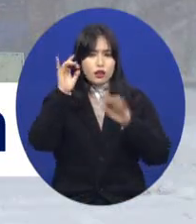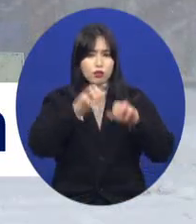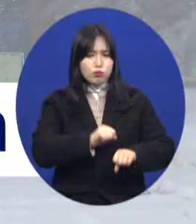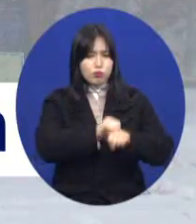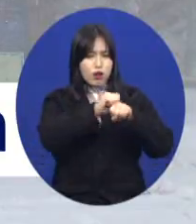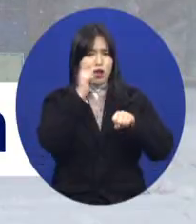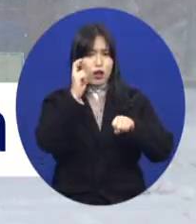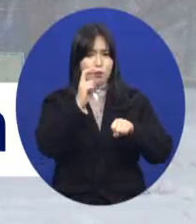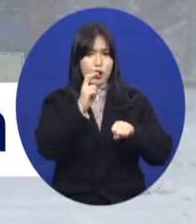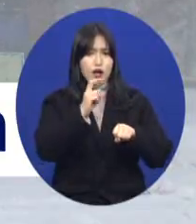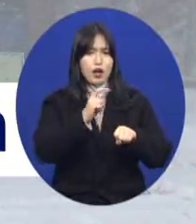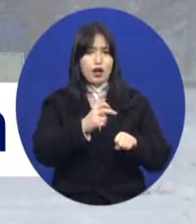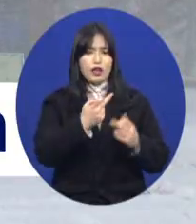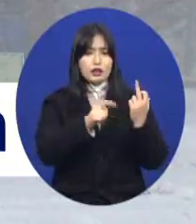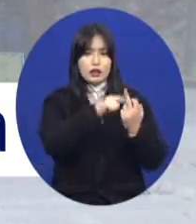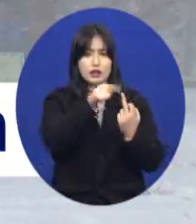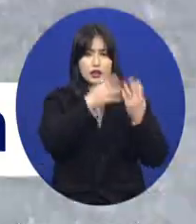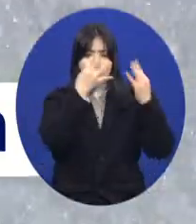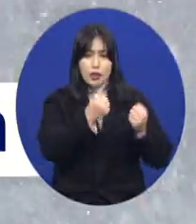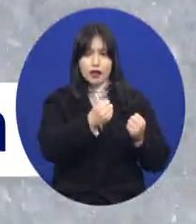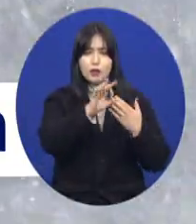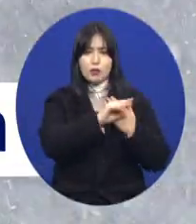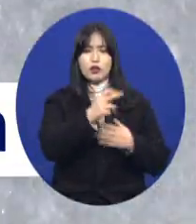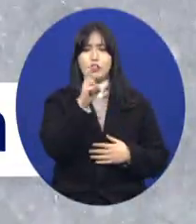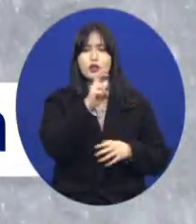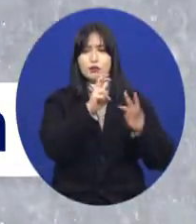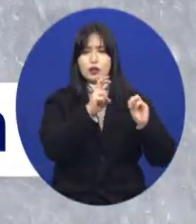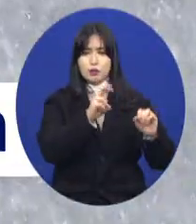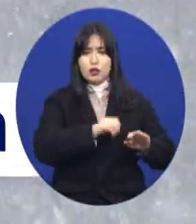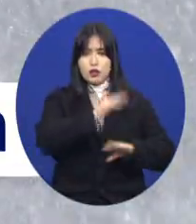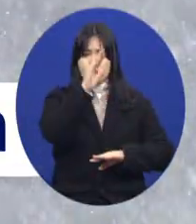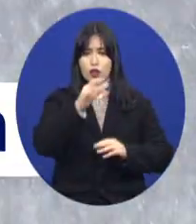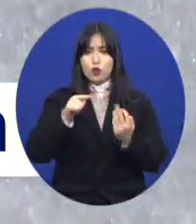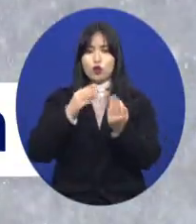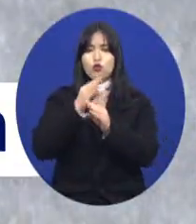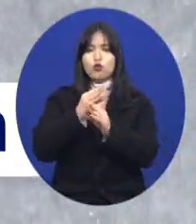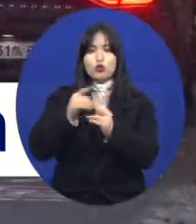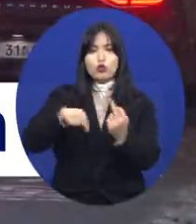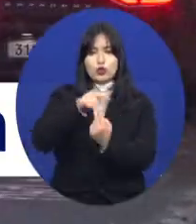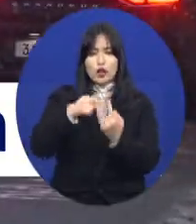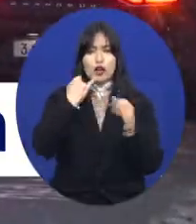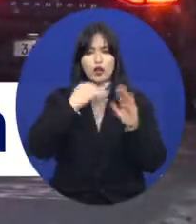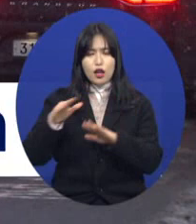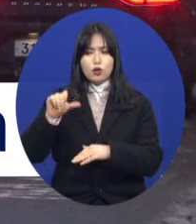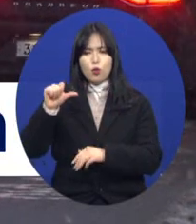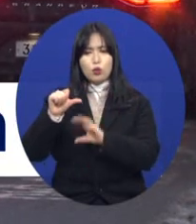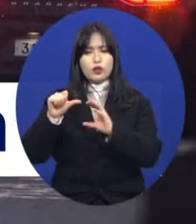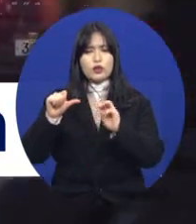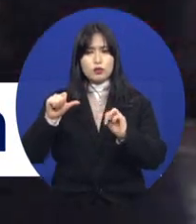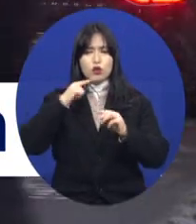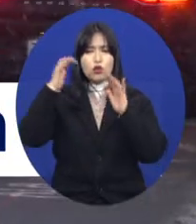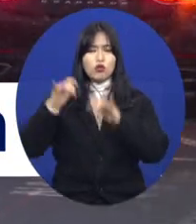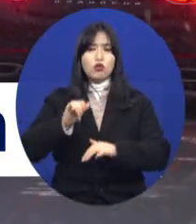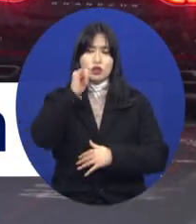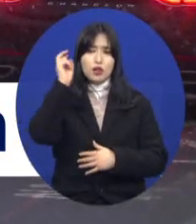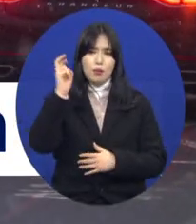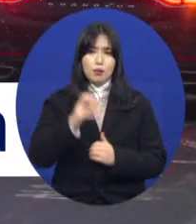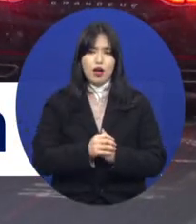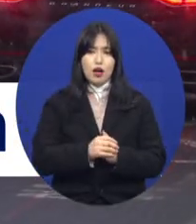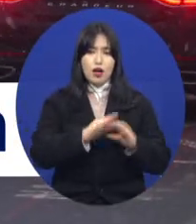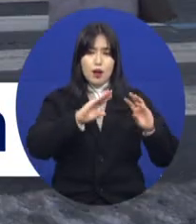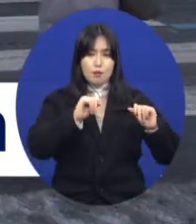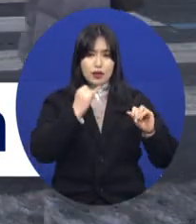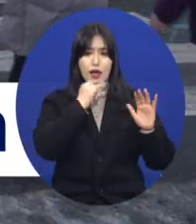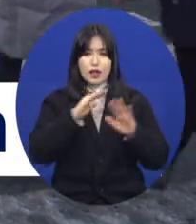산지 등 많은 것은 20cm 이상 이고 중상 간과해 안에도 5cm 가량 눈이 오기 얻습니다 육상과